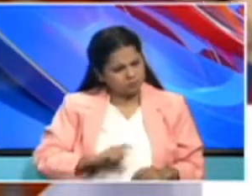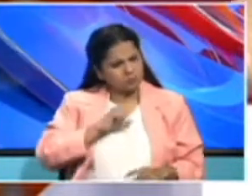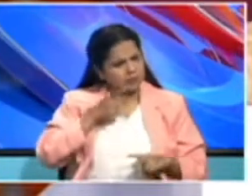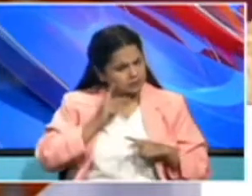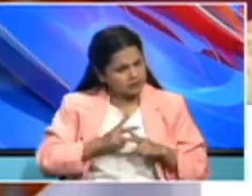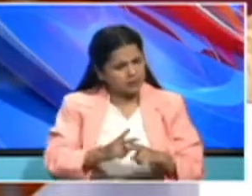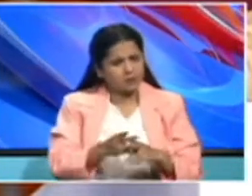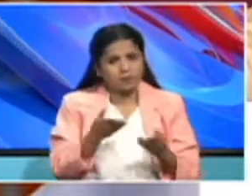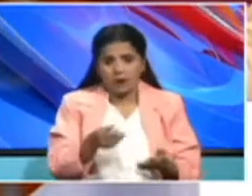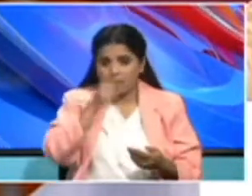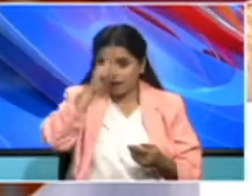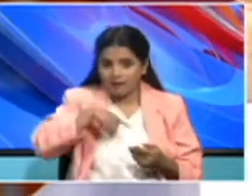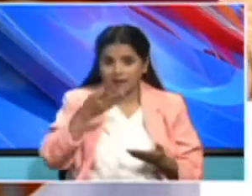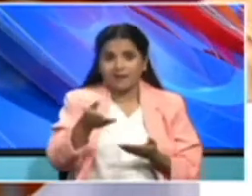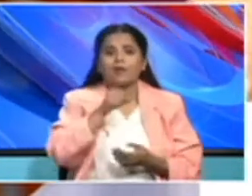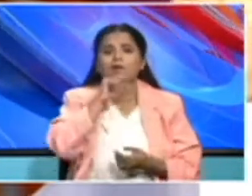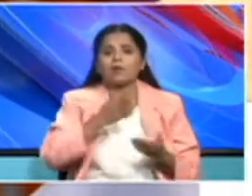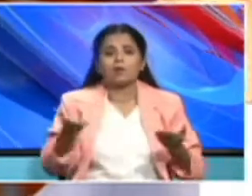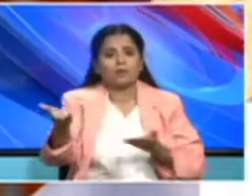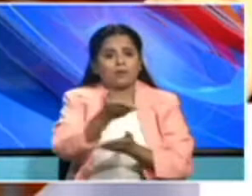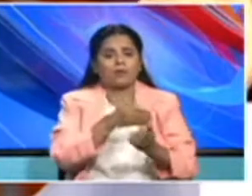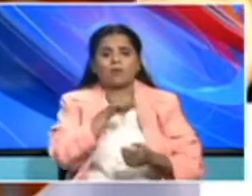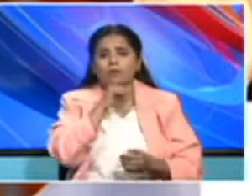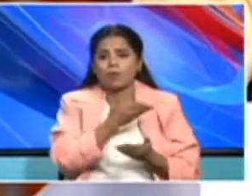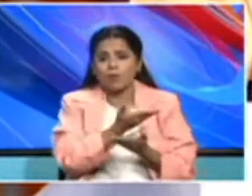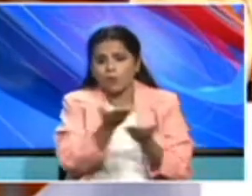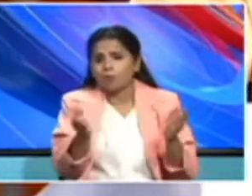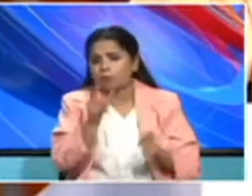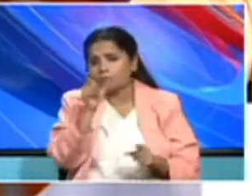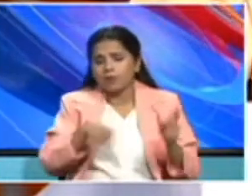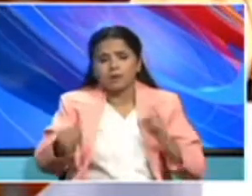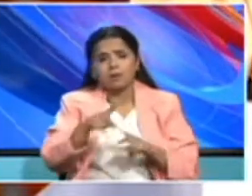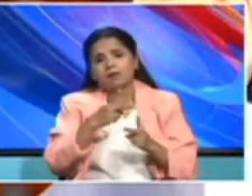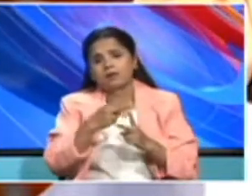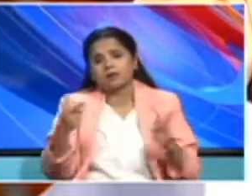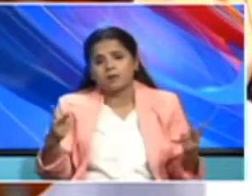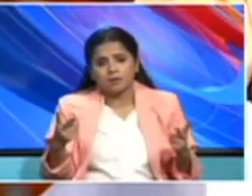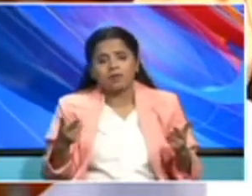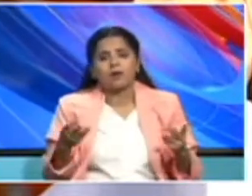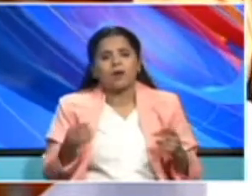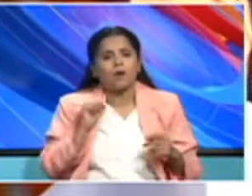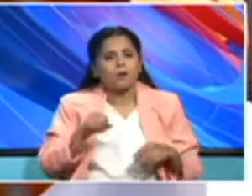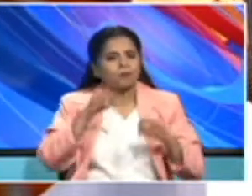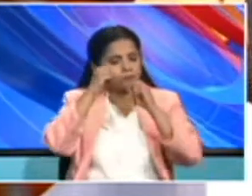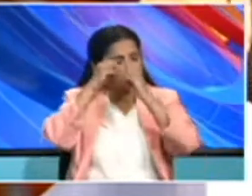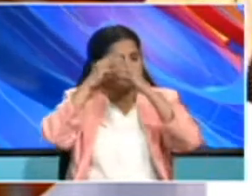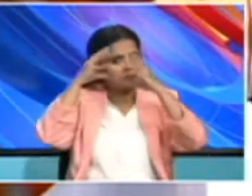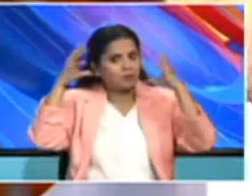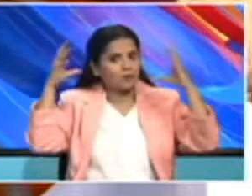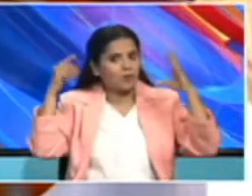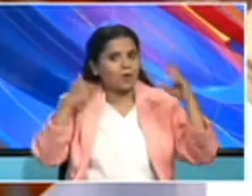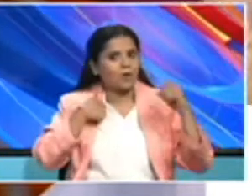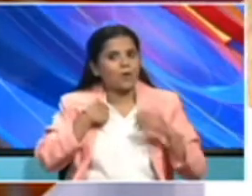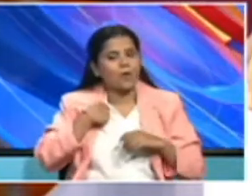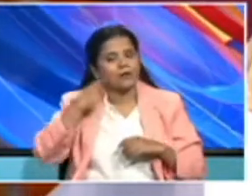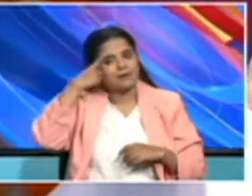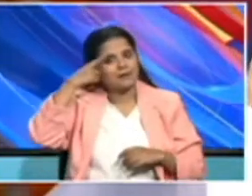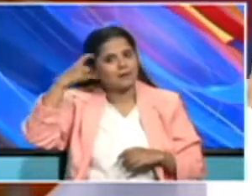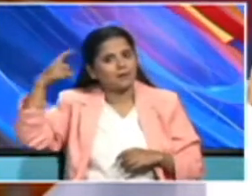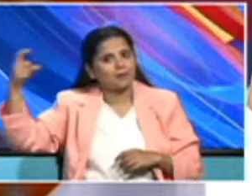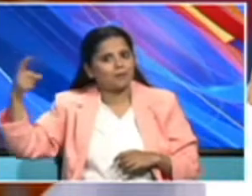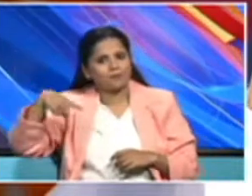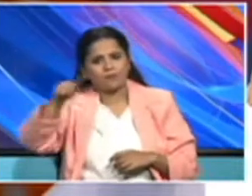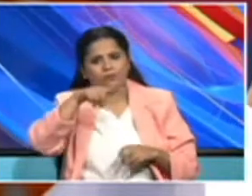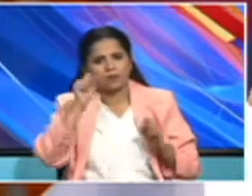युवा और भारत जैसा युवा देश, उसके सपनों को आप